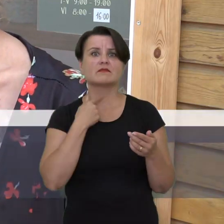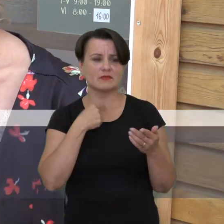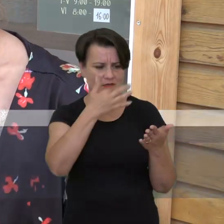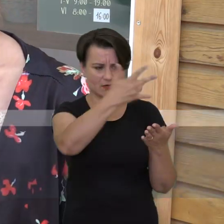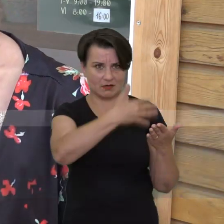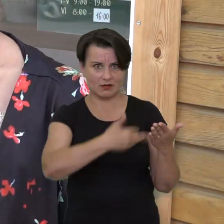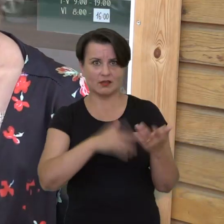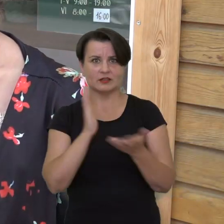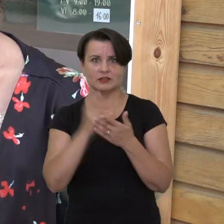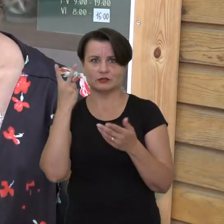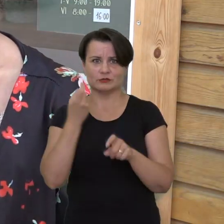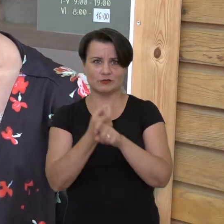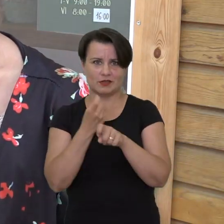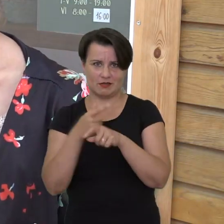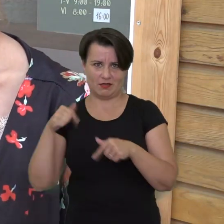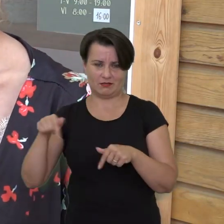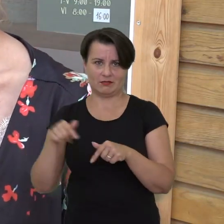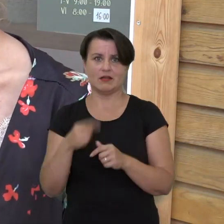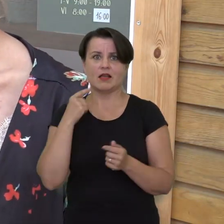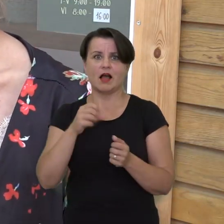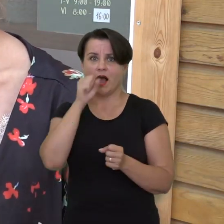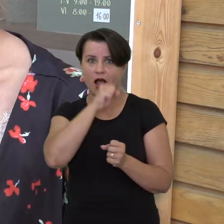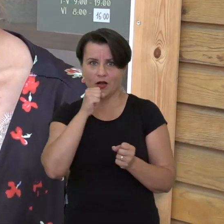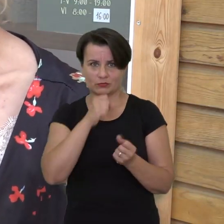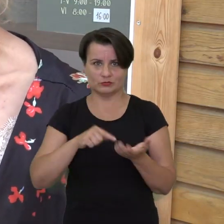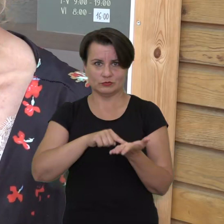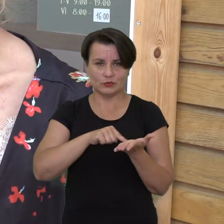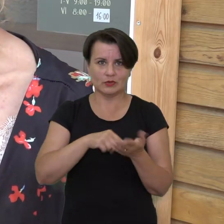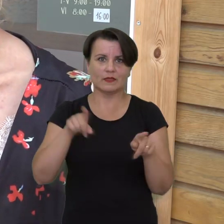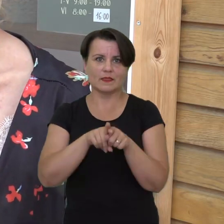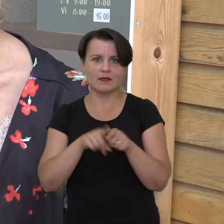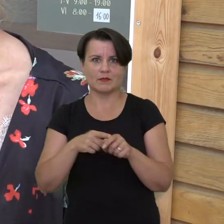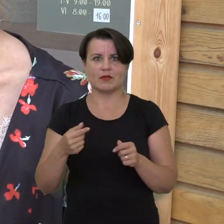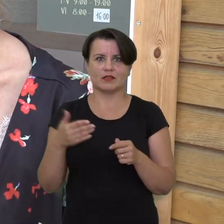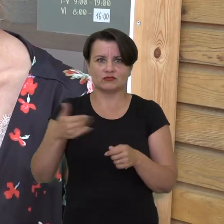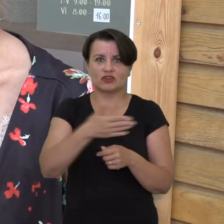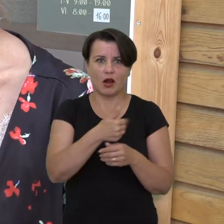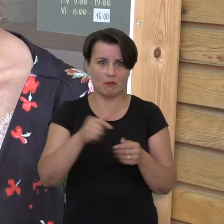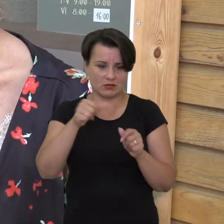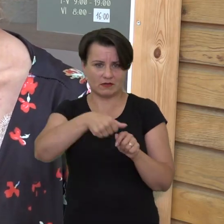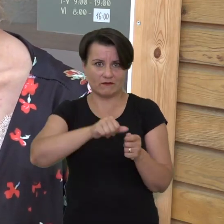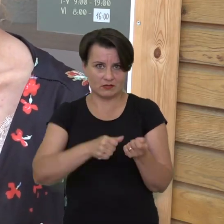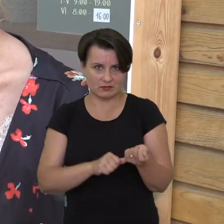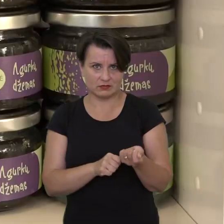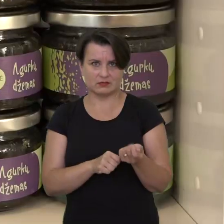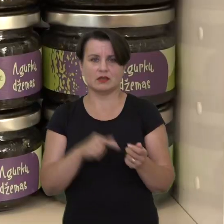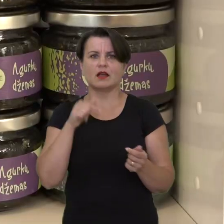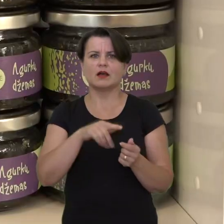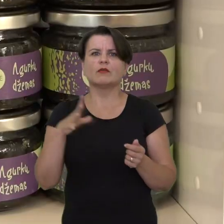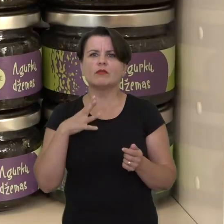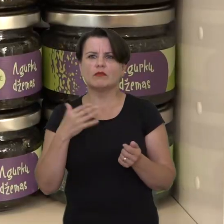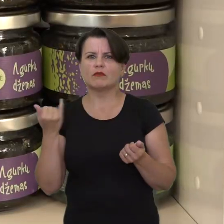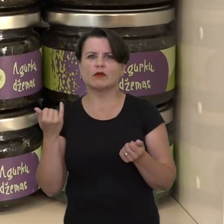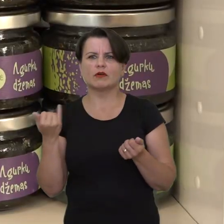kėdainietiški. Ir tai yra agurkų džemas ir virtinukai su šamu. Jie pateko dėl to, kad ieškota ne tradicinių tam kraštai